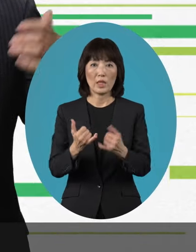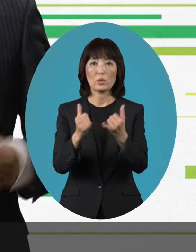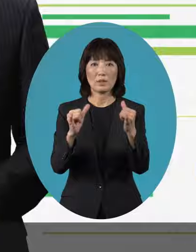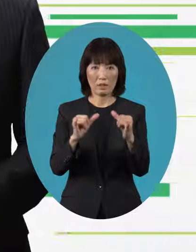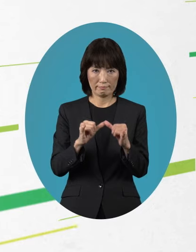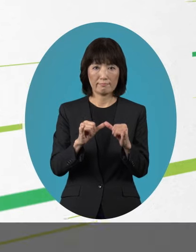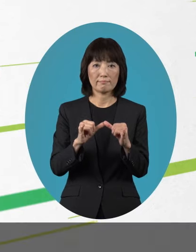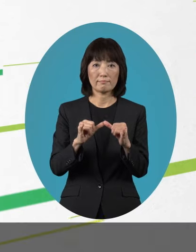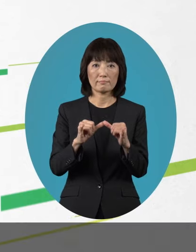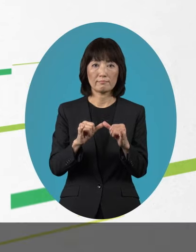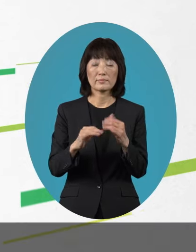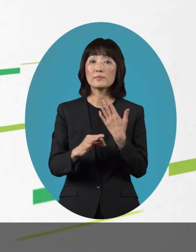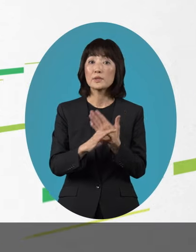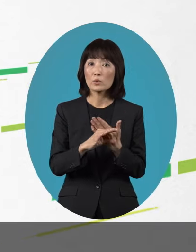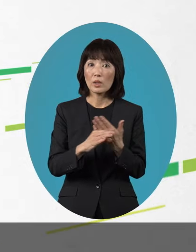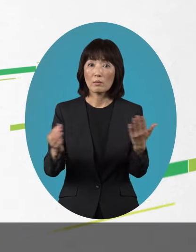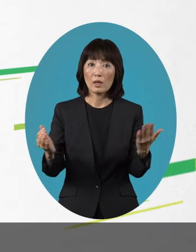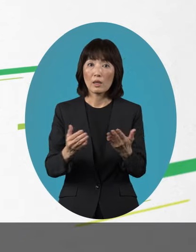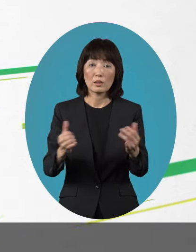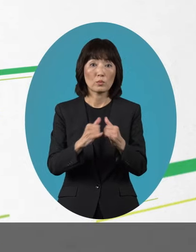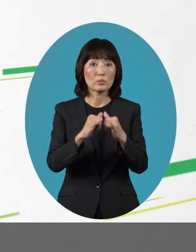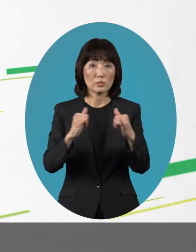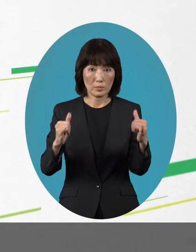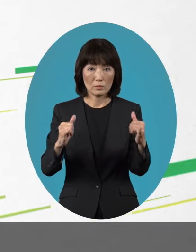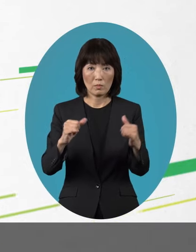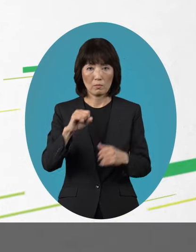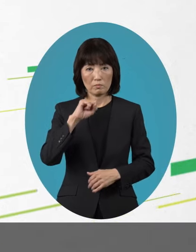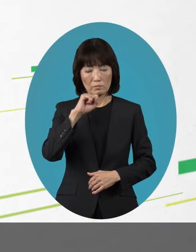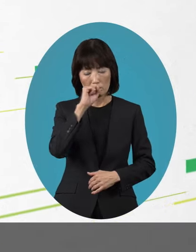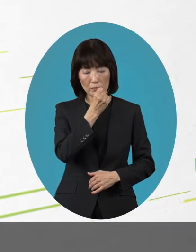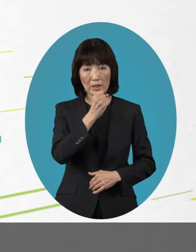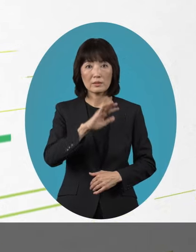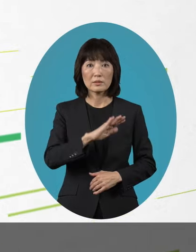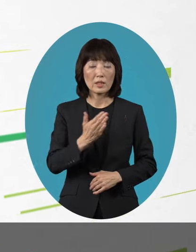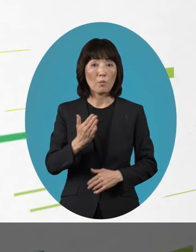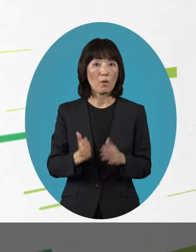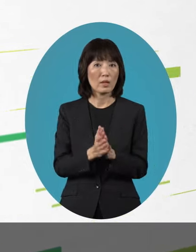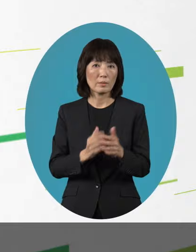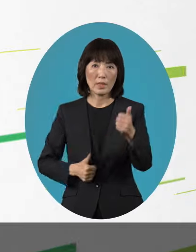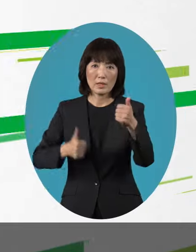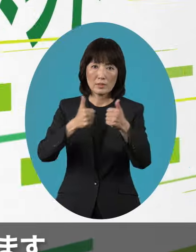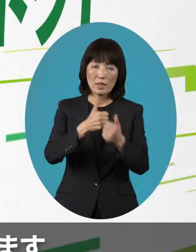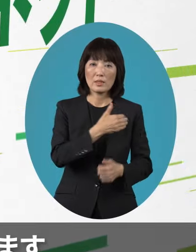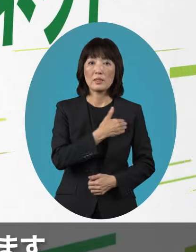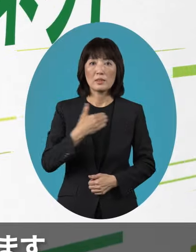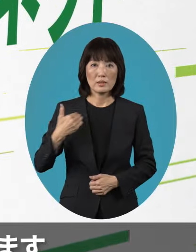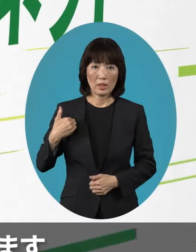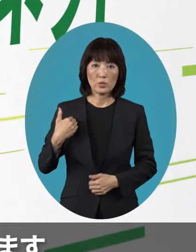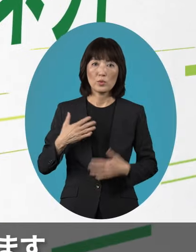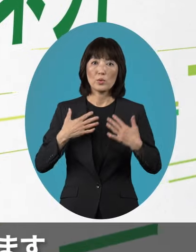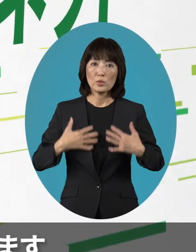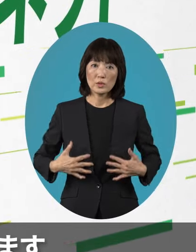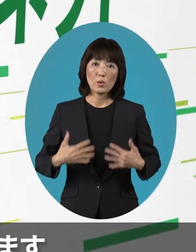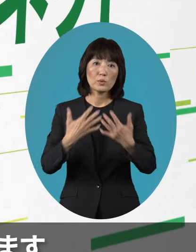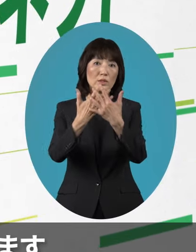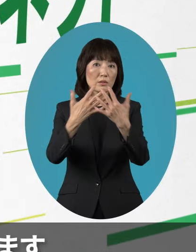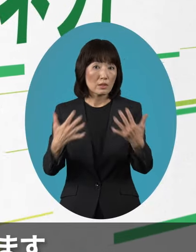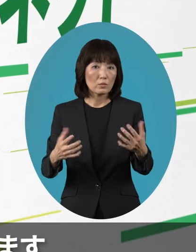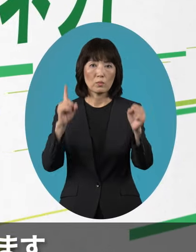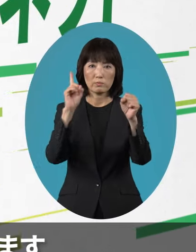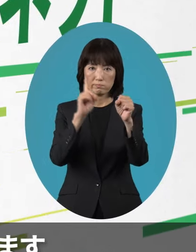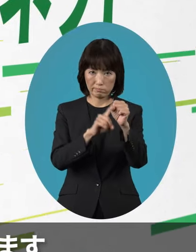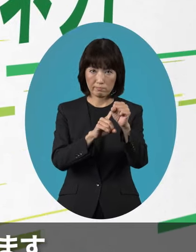です。例えば働く世代の人々、失敗しても再チャレンジができるような手厚いセーフティーネットの構築を